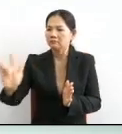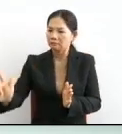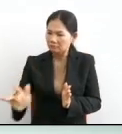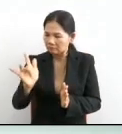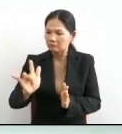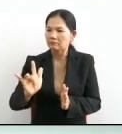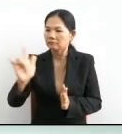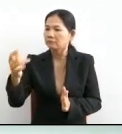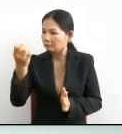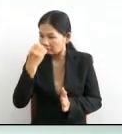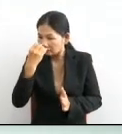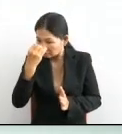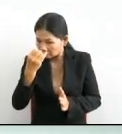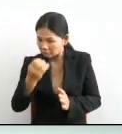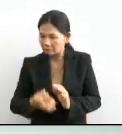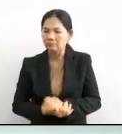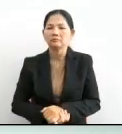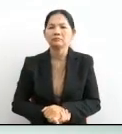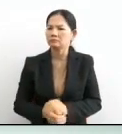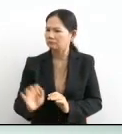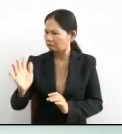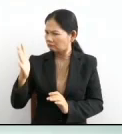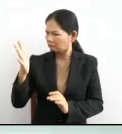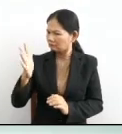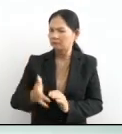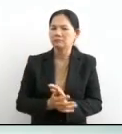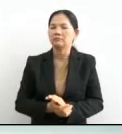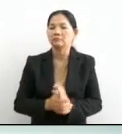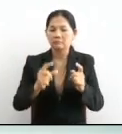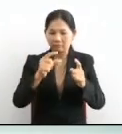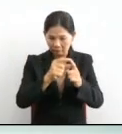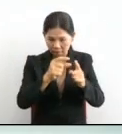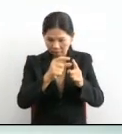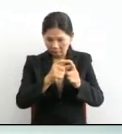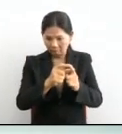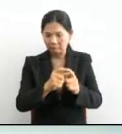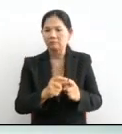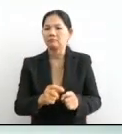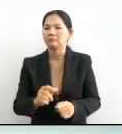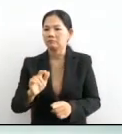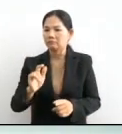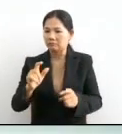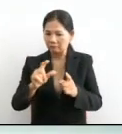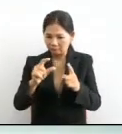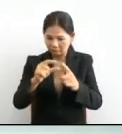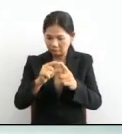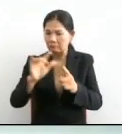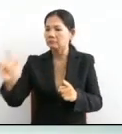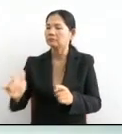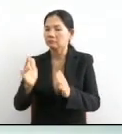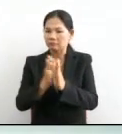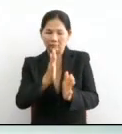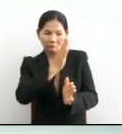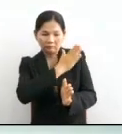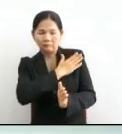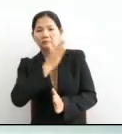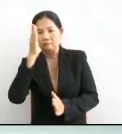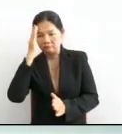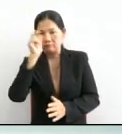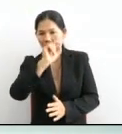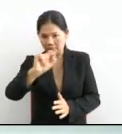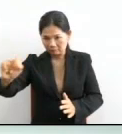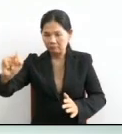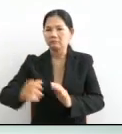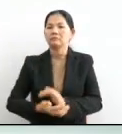prapi bỏ để phục năng tế chà ọt tê chẳng cái prapi ấy chụp phía sang con chà chắc bà con đăng hết con sẽ